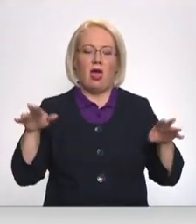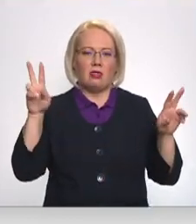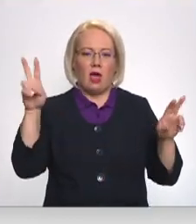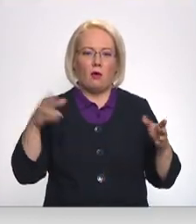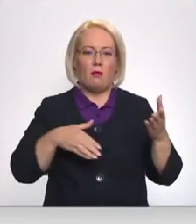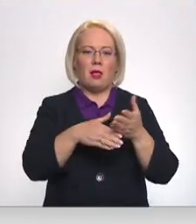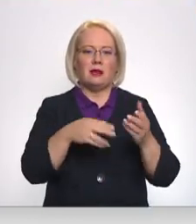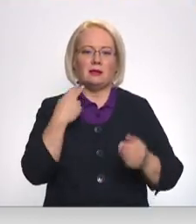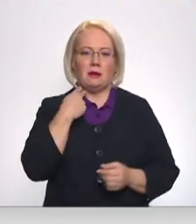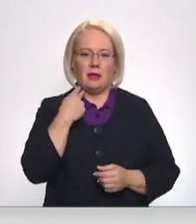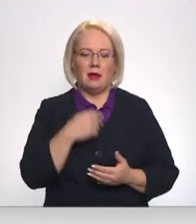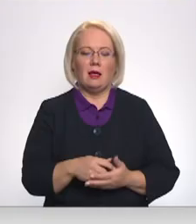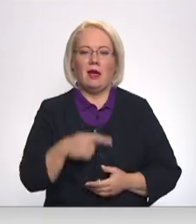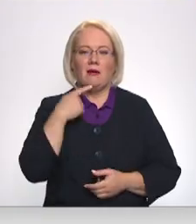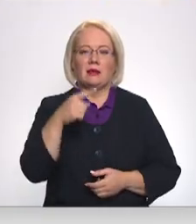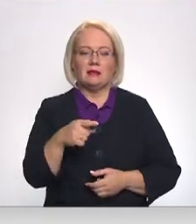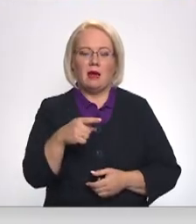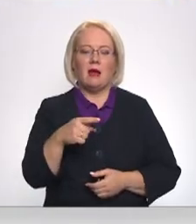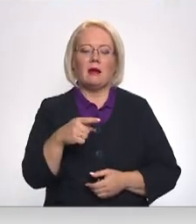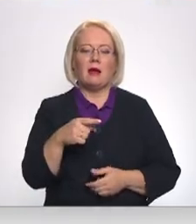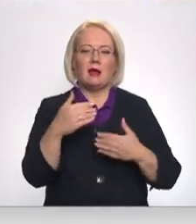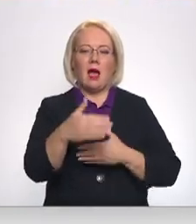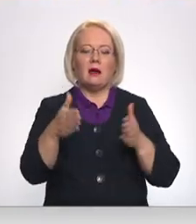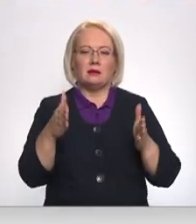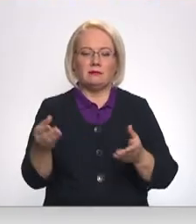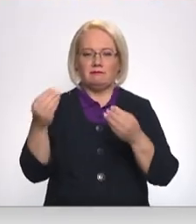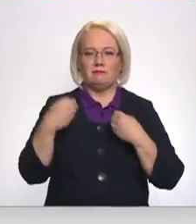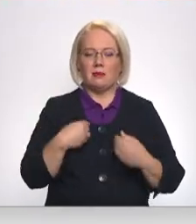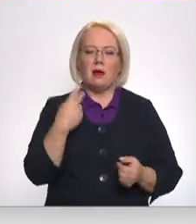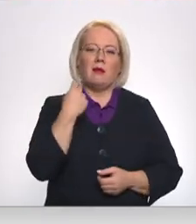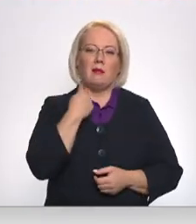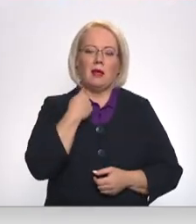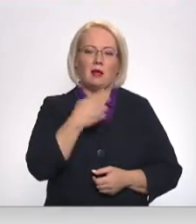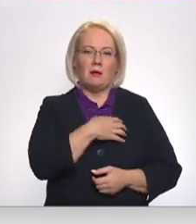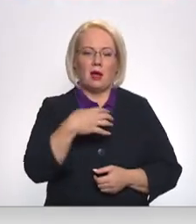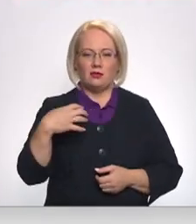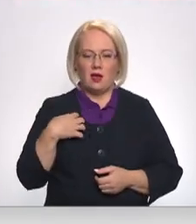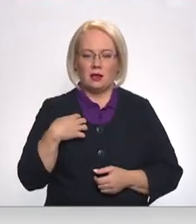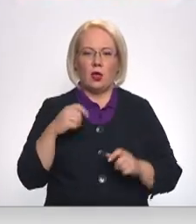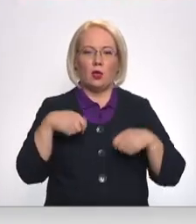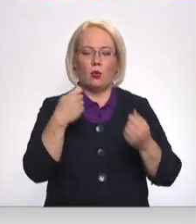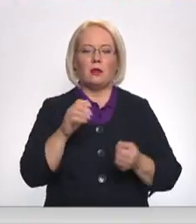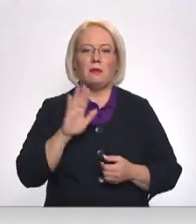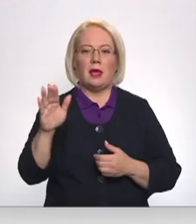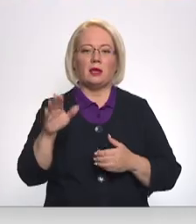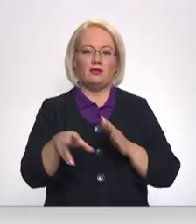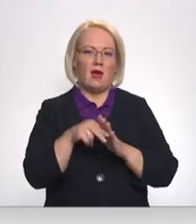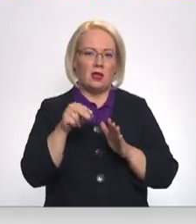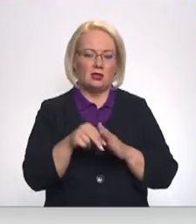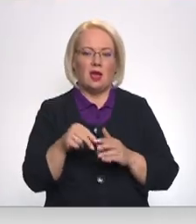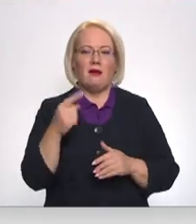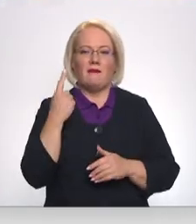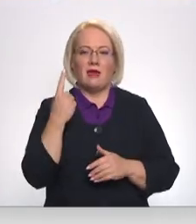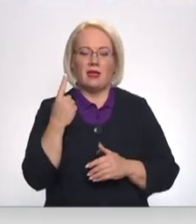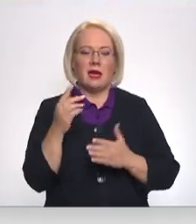Tad kas tas nāk no britu vietējās pašvaldības, kas mums ir aizdots tieši priekš šīm vēlēšanām? Vienīgā starpība